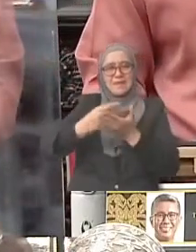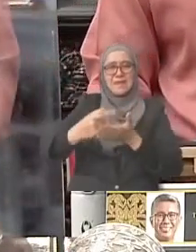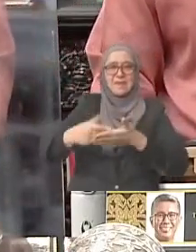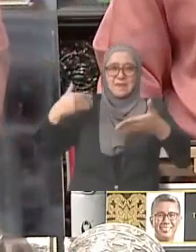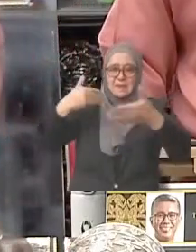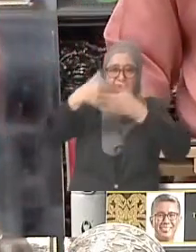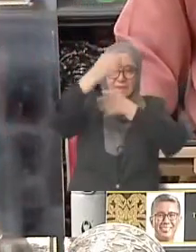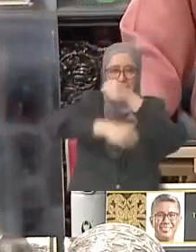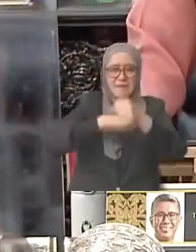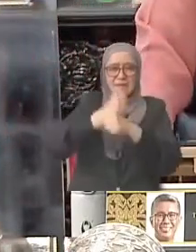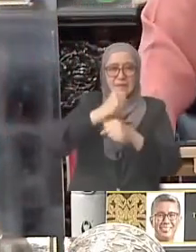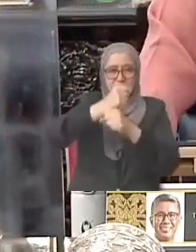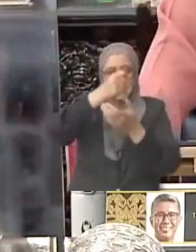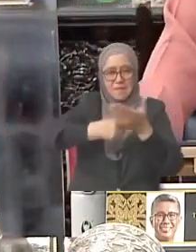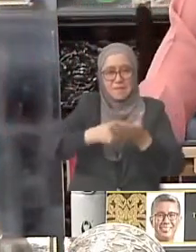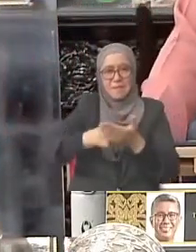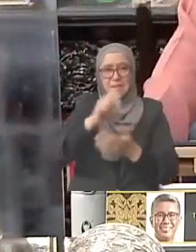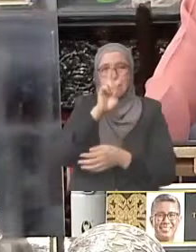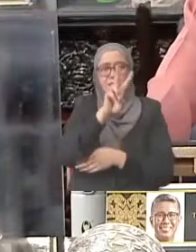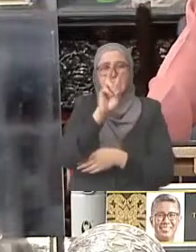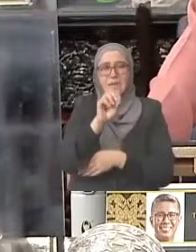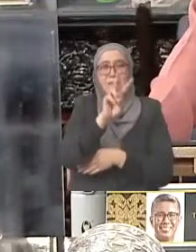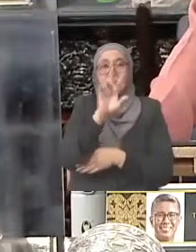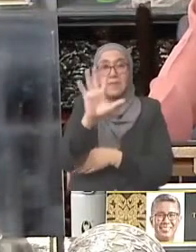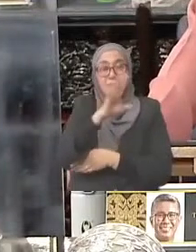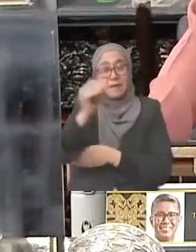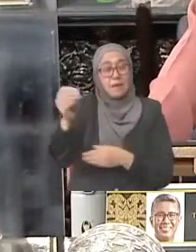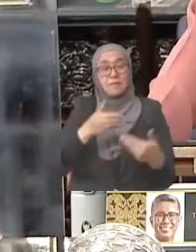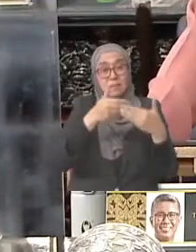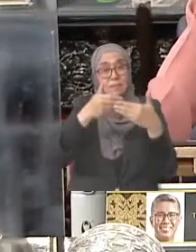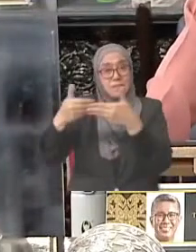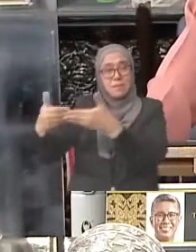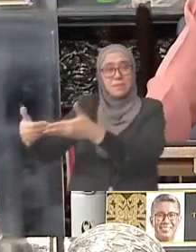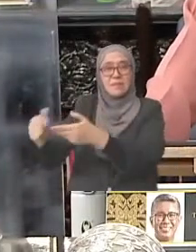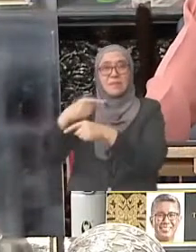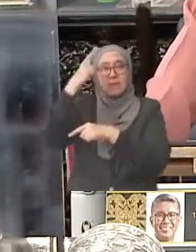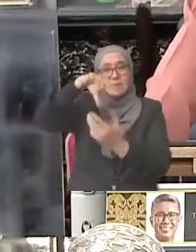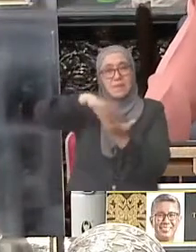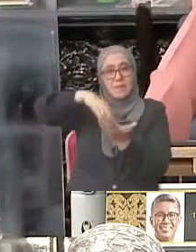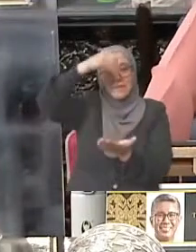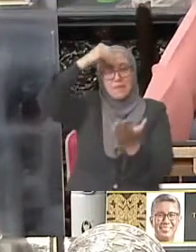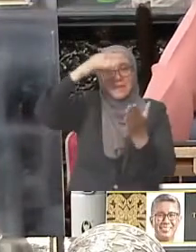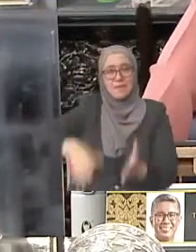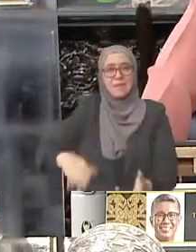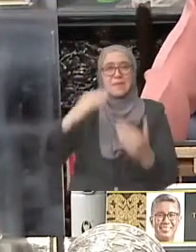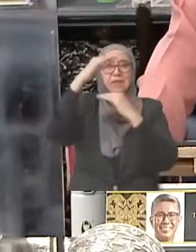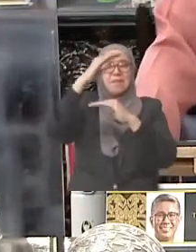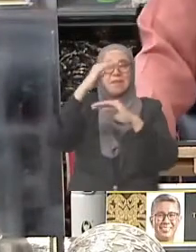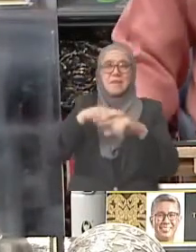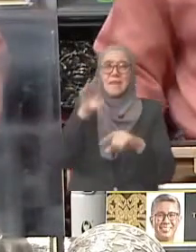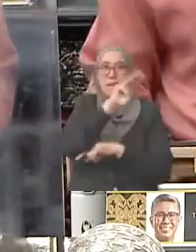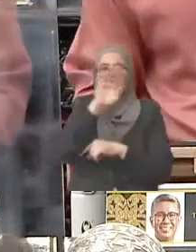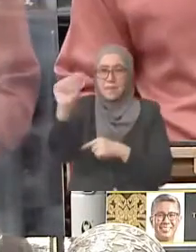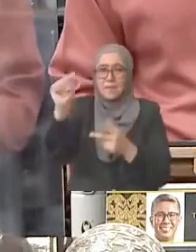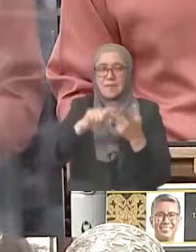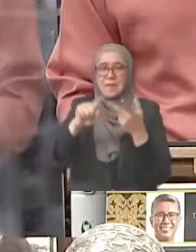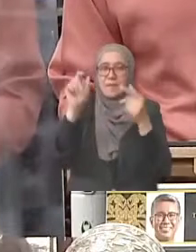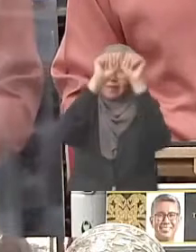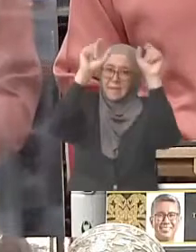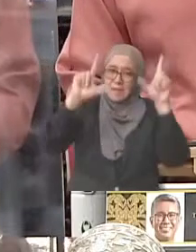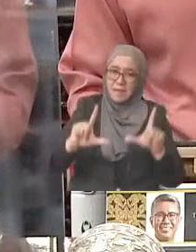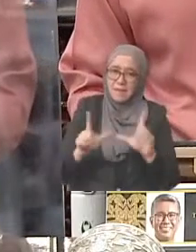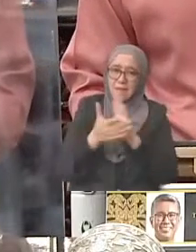taksiran 20-25 dan turut diperluas kepada Plaza diperingkat ijazah sarjana size profesional Sutejo